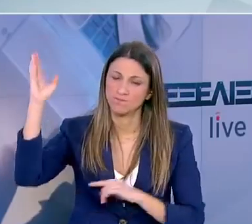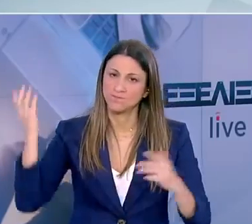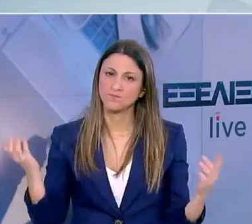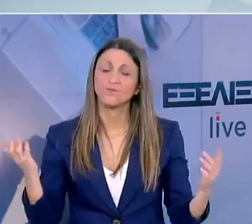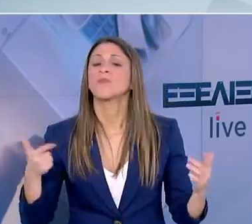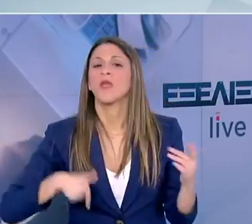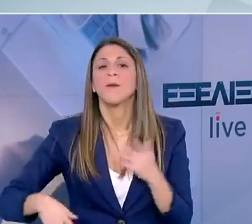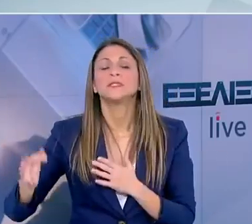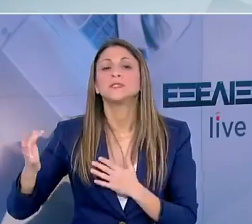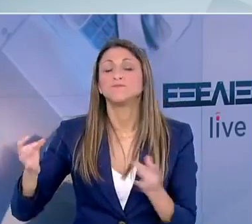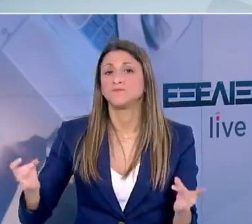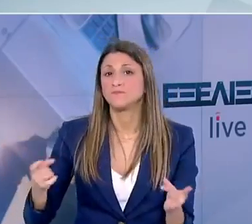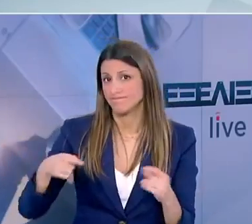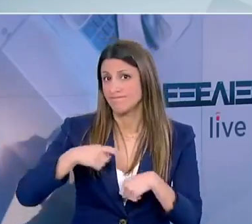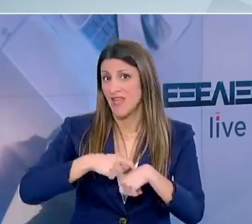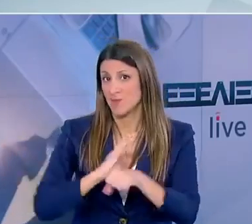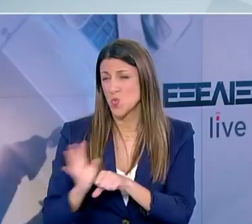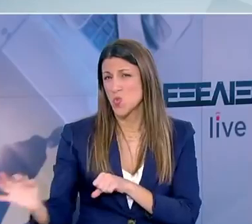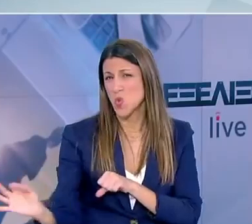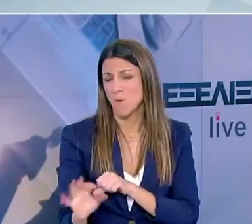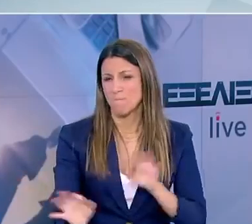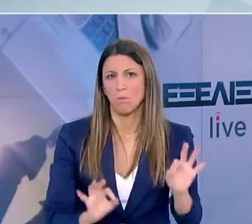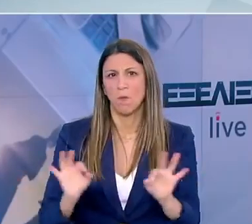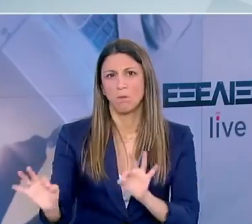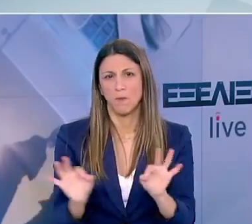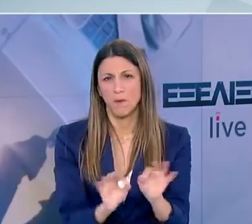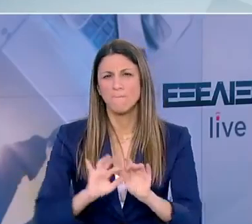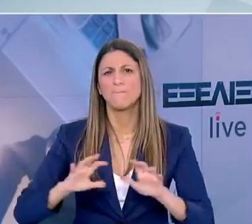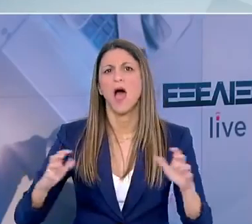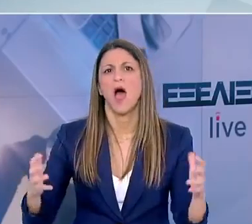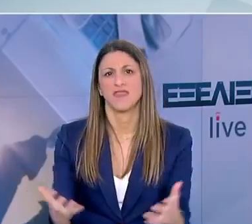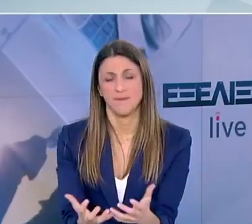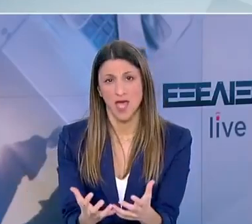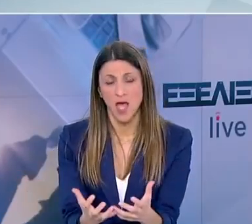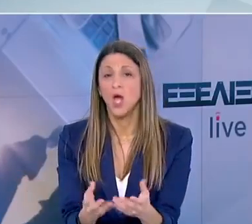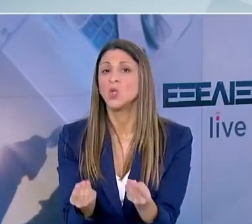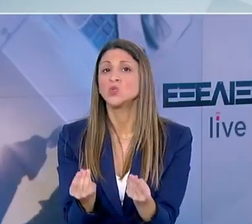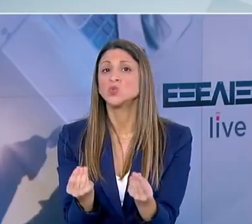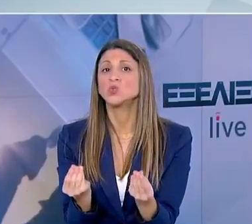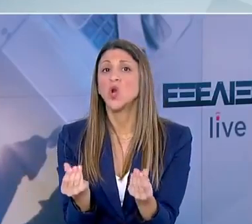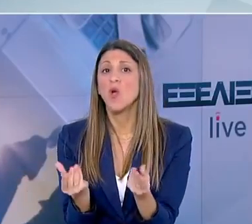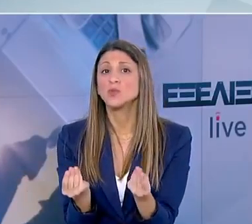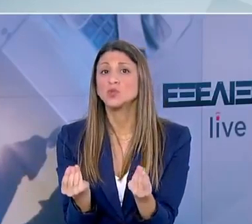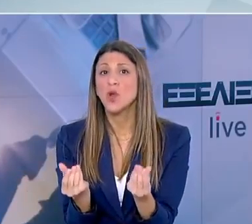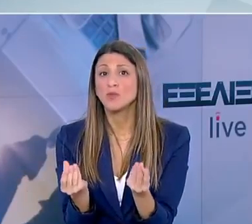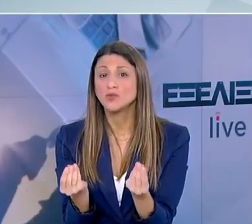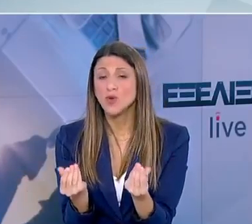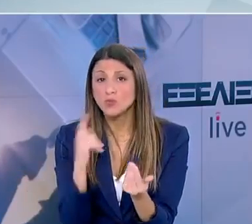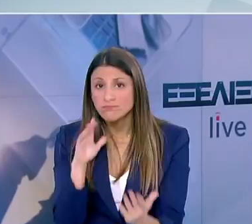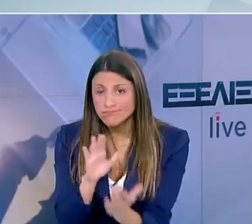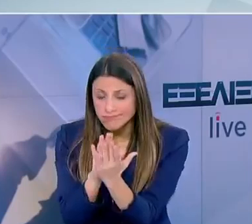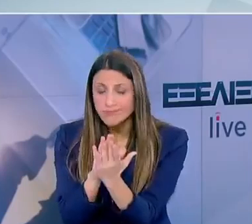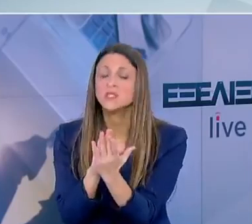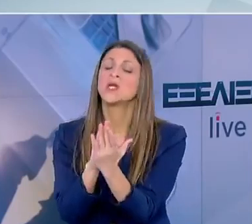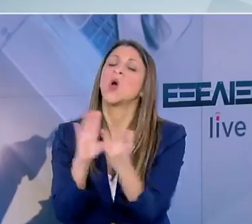Αυτό που θα μας βοηθήσει να ξεπεράσουμε αυτή την πανδημία είναι πάνω απ' όλα η ενότητα και η αλληλεγγύη μεταξύ μας. Από αυτή τη θέση